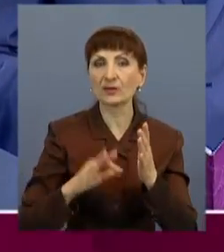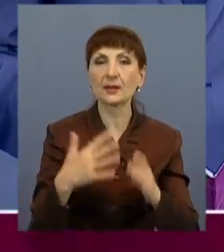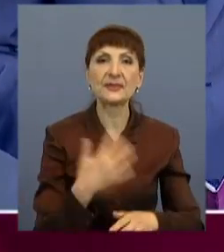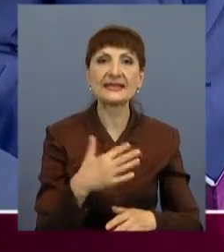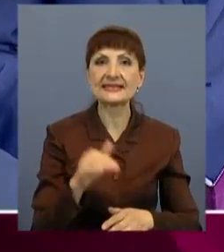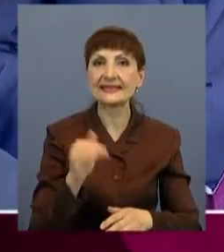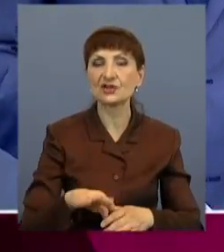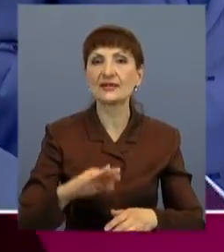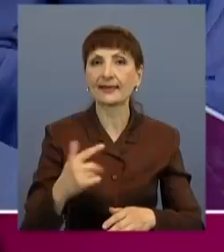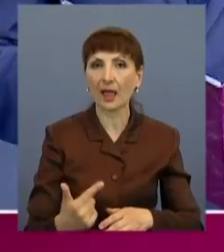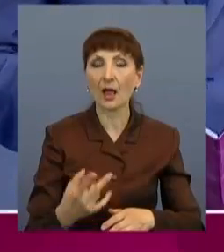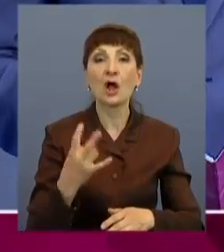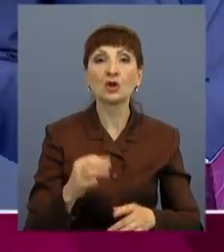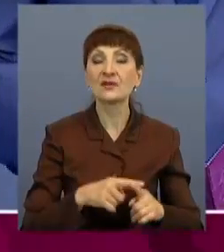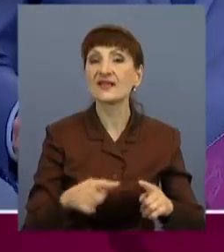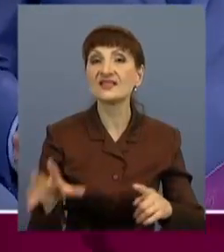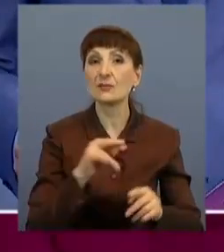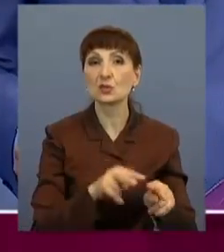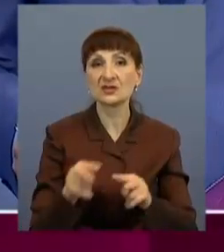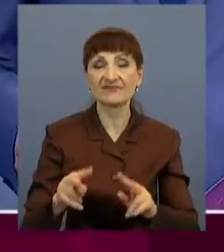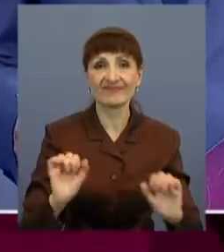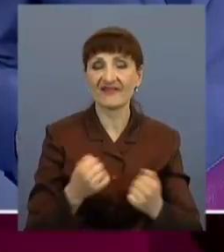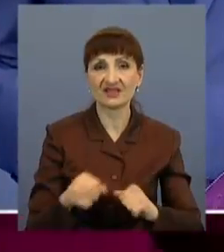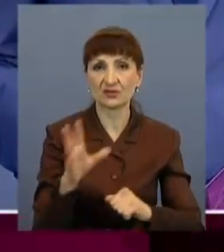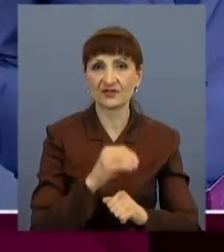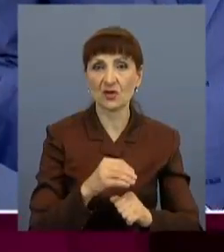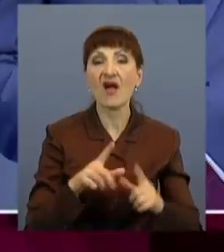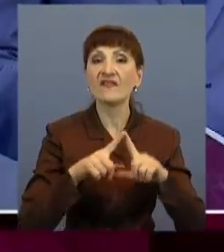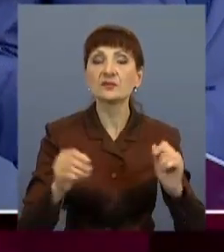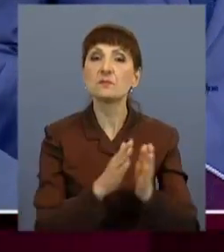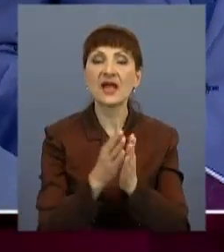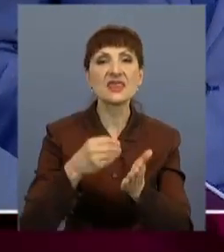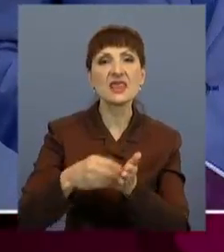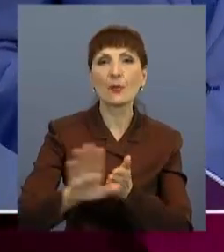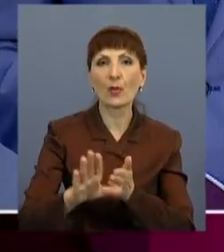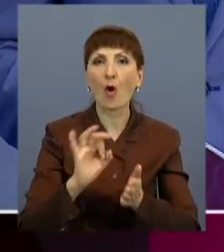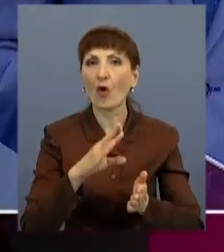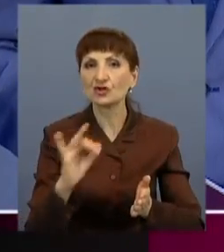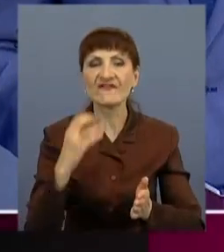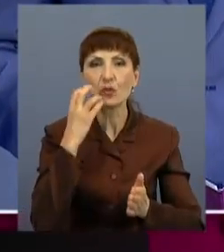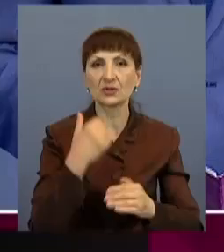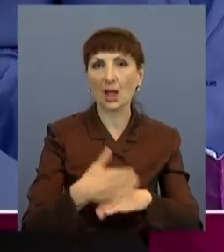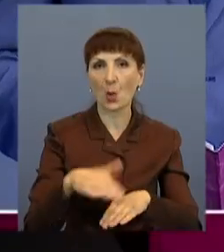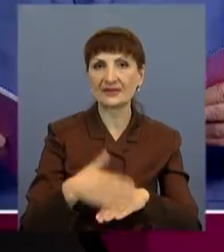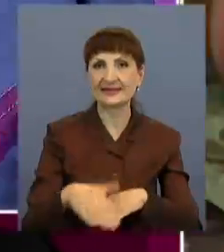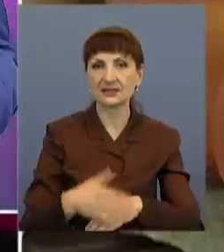50 тысяч тенге. Но за всеми уследить невозможно. Ведомстве просят не покупать овощи и фрукты на улице.